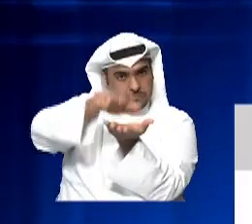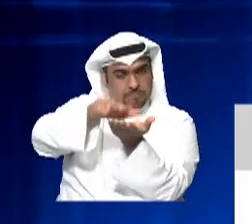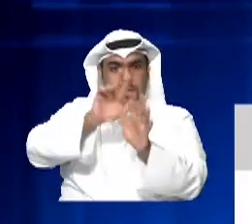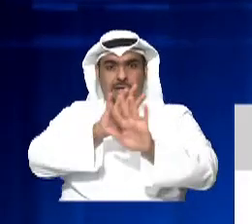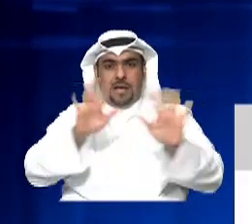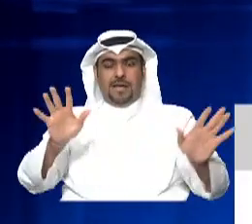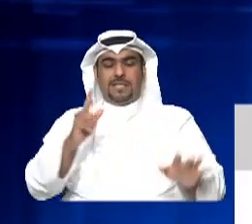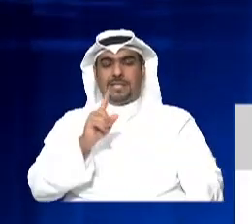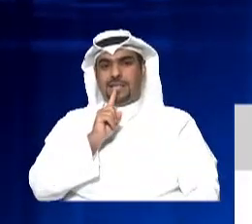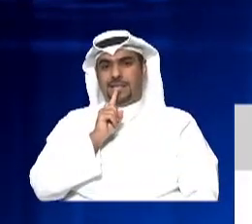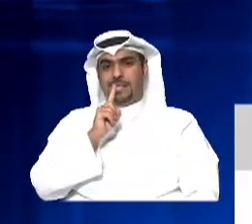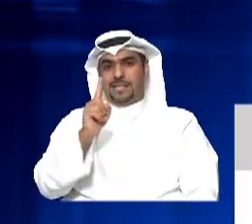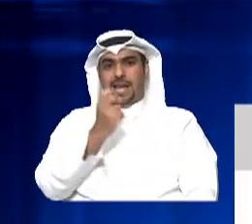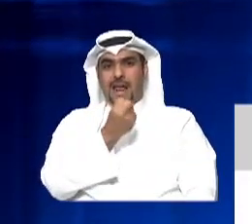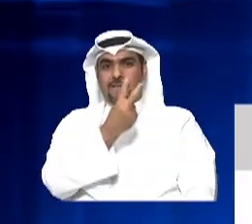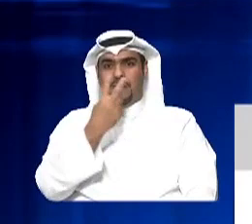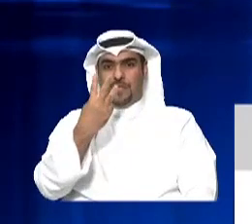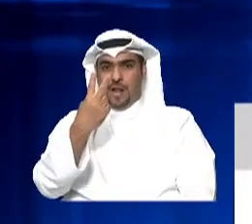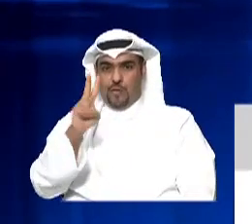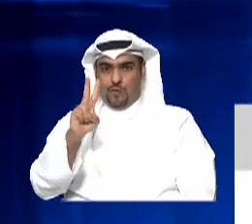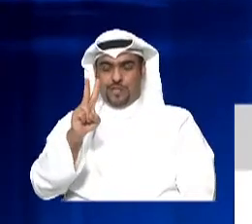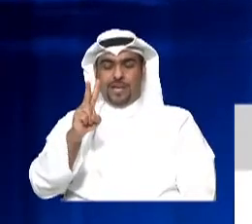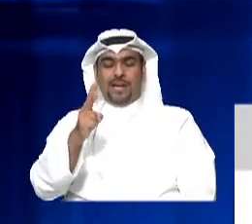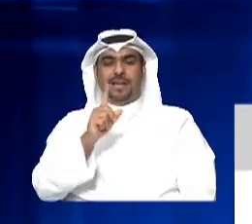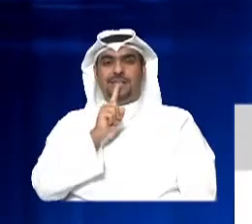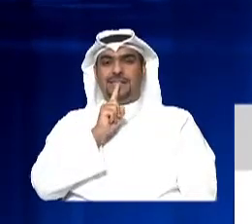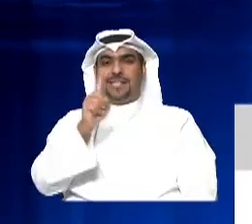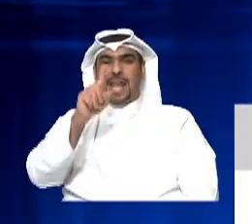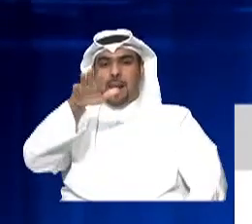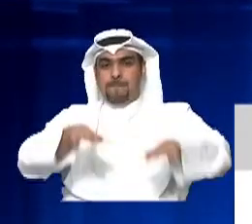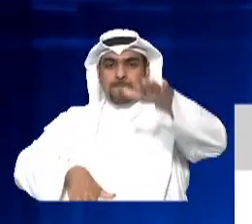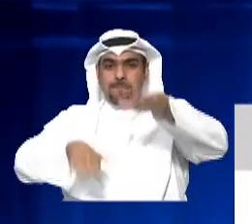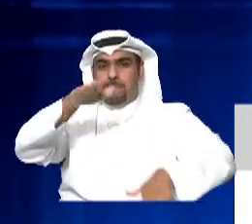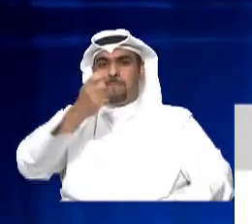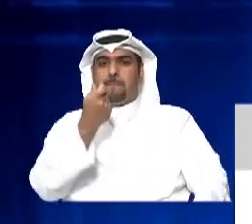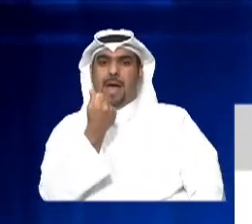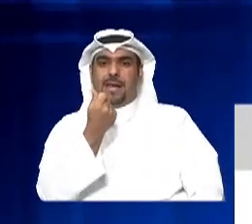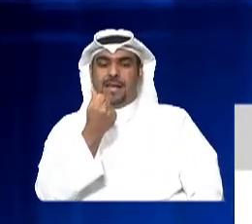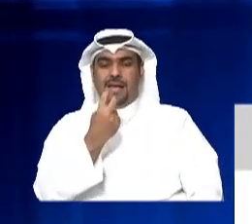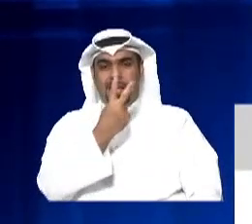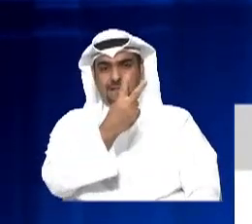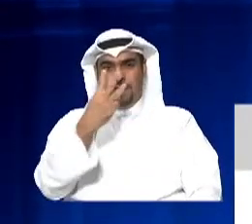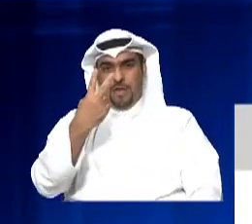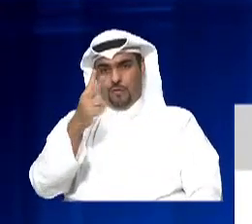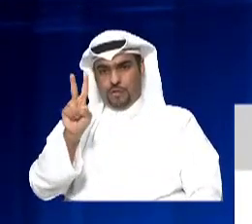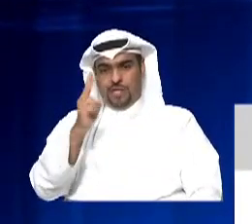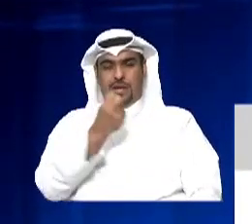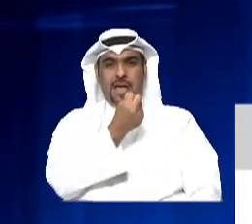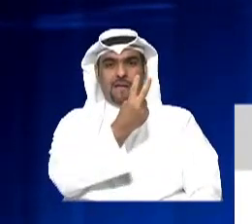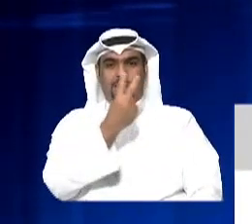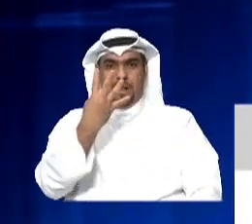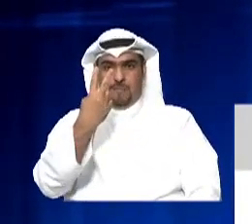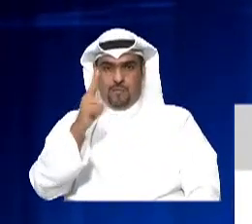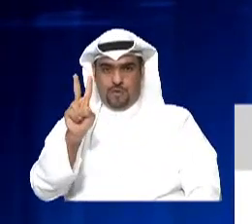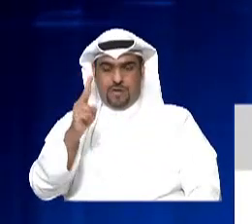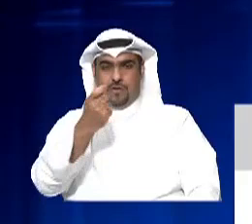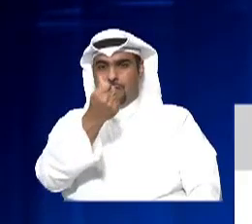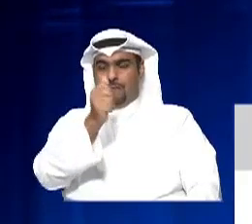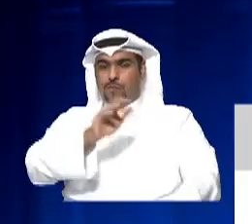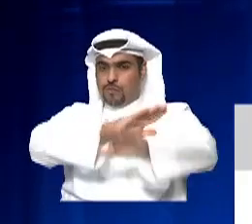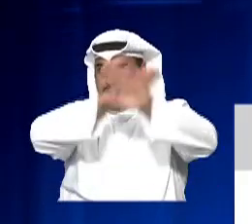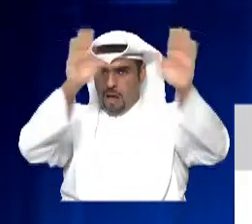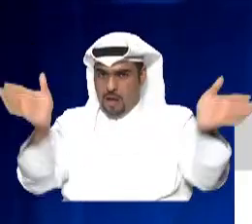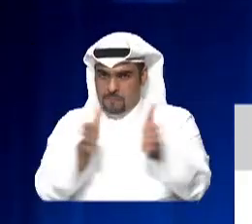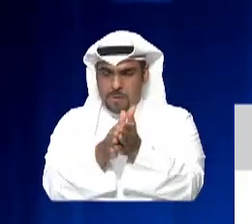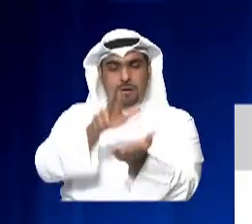للسنه الماليه 2023 الفين واربعه وعشرين والخطه التشغيليه لها واوضحت